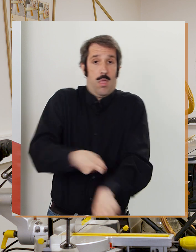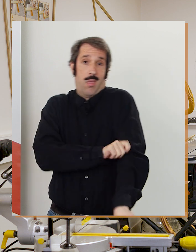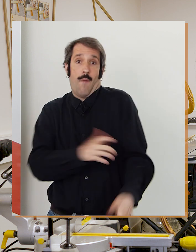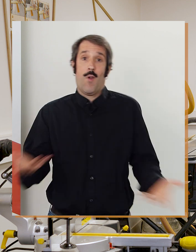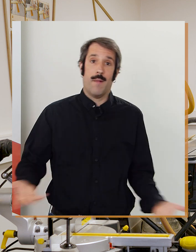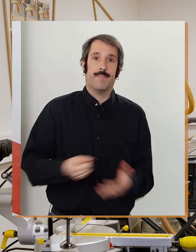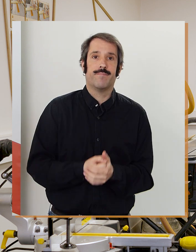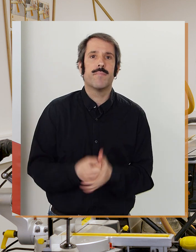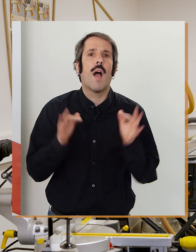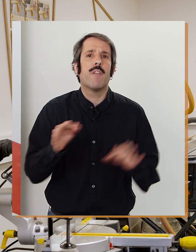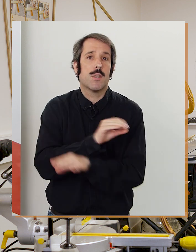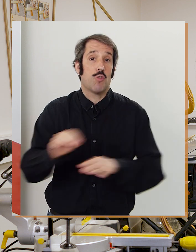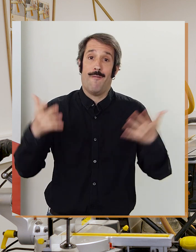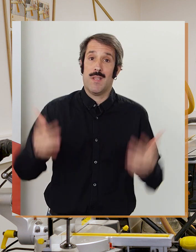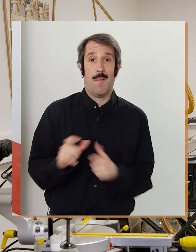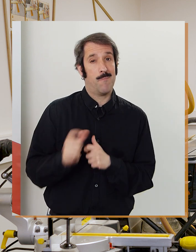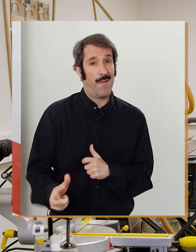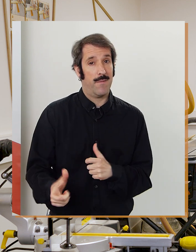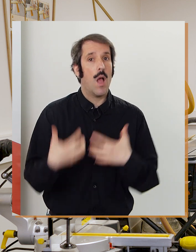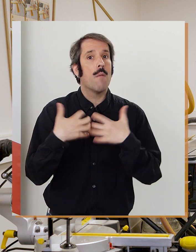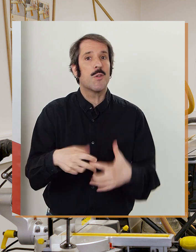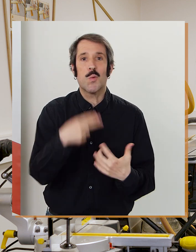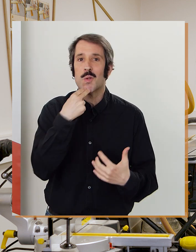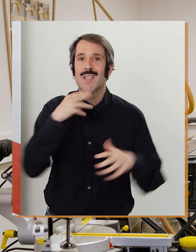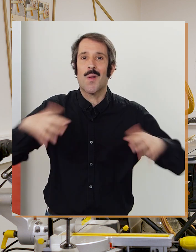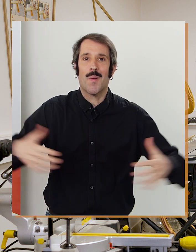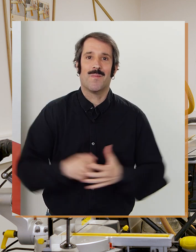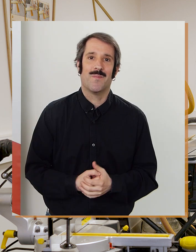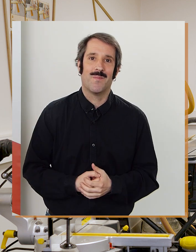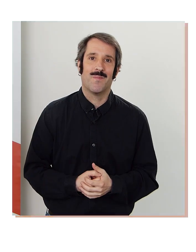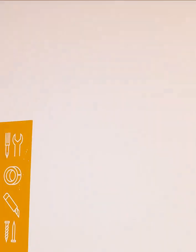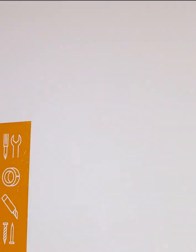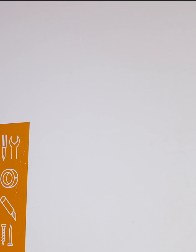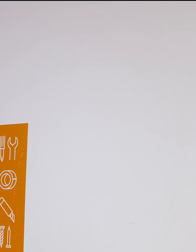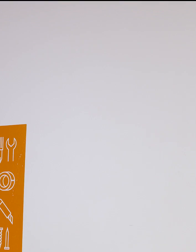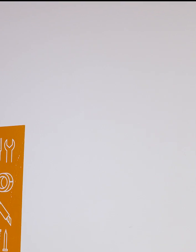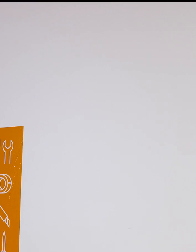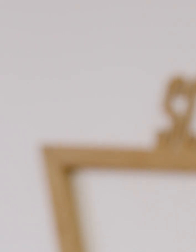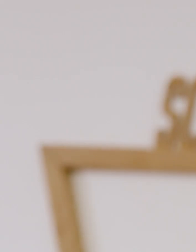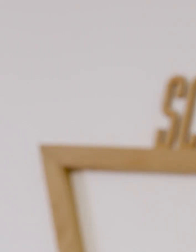ces manches là. Voilà, on a évoqué toute la partie sécurité. Maintenant on va pouvoir passer à l'utilisation de la machine.